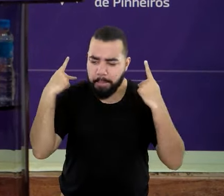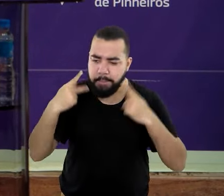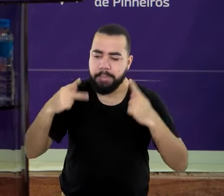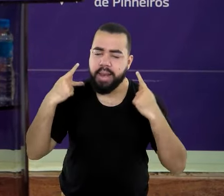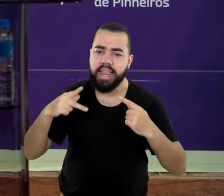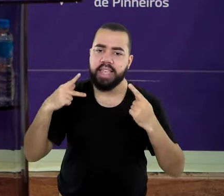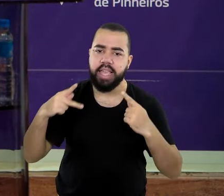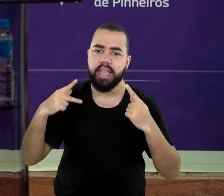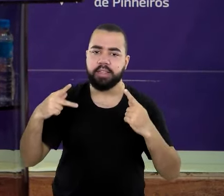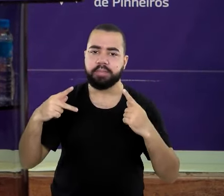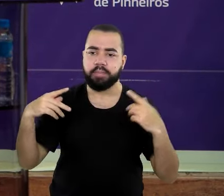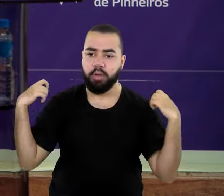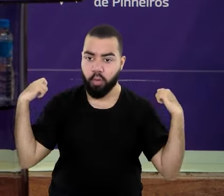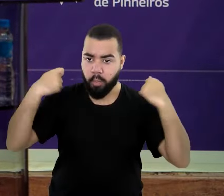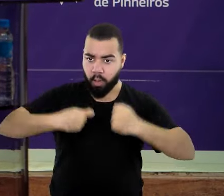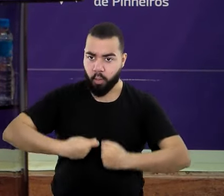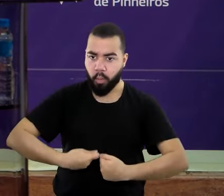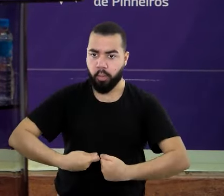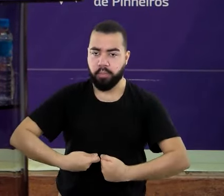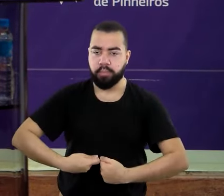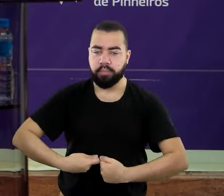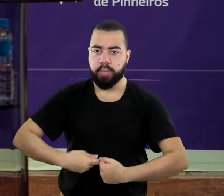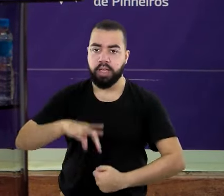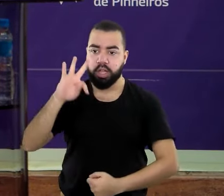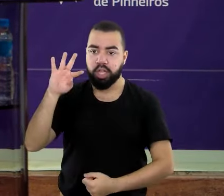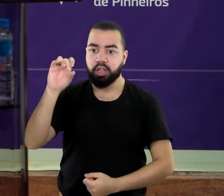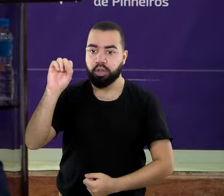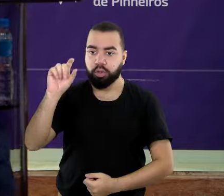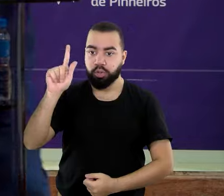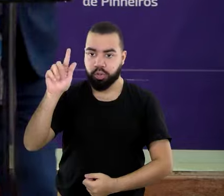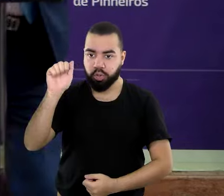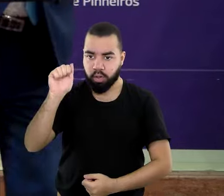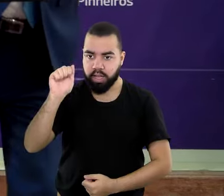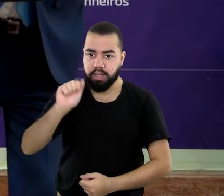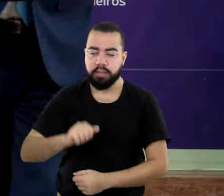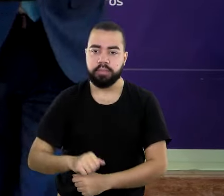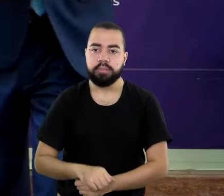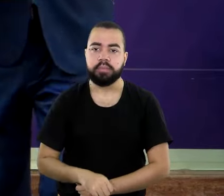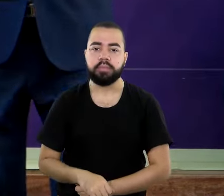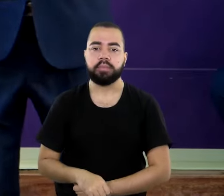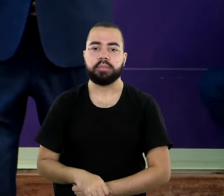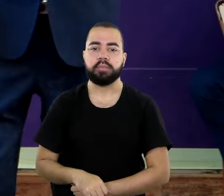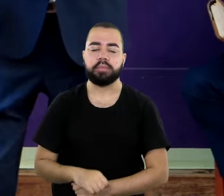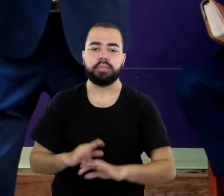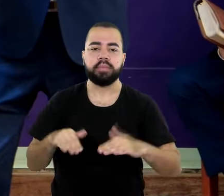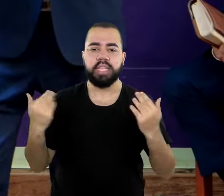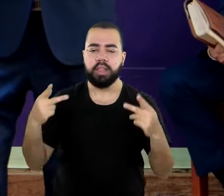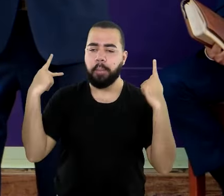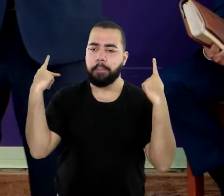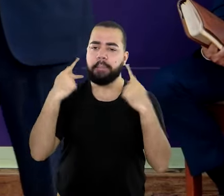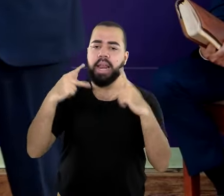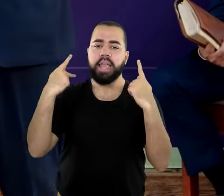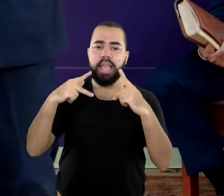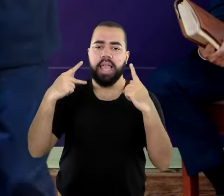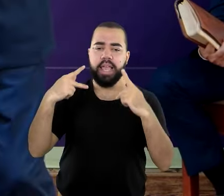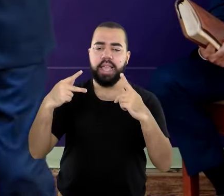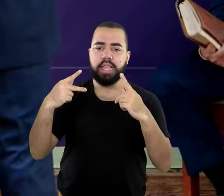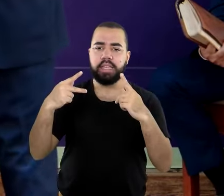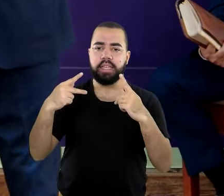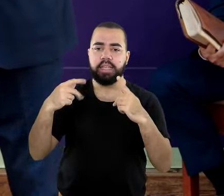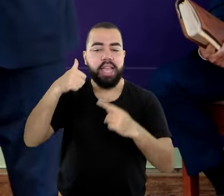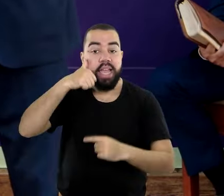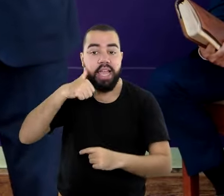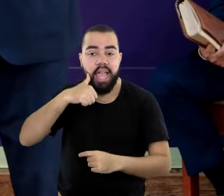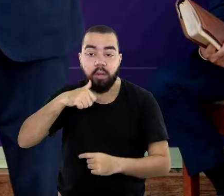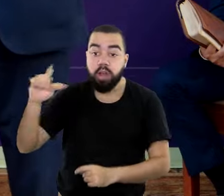com uma bata. 그런데 내가 설교하는데 여기 좀 앉았습니다. E eu estava pregando assim, ela estava mais ou menos por